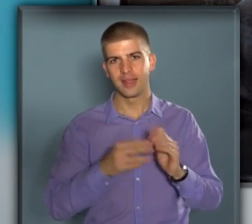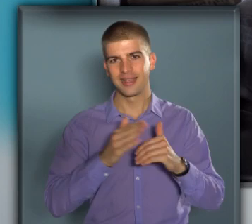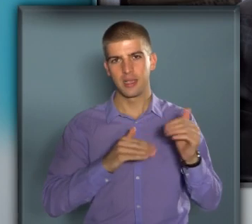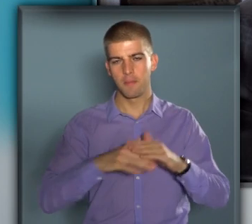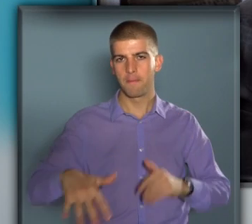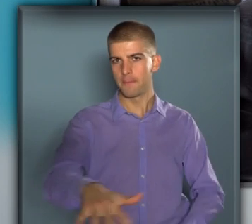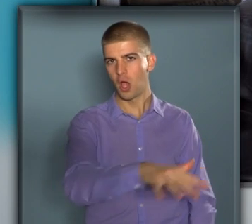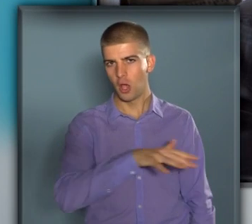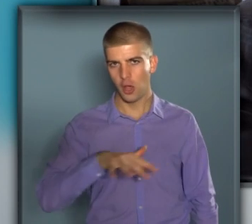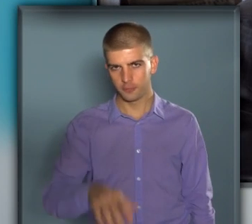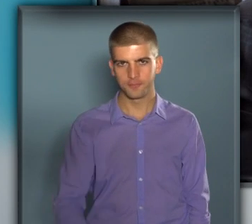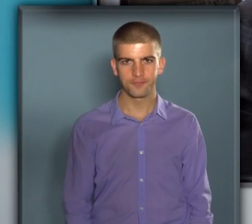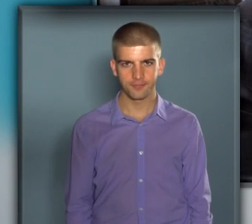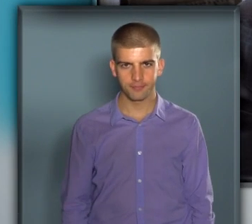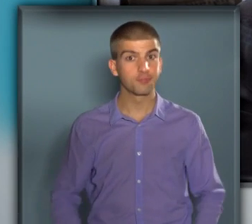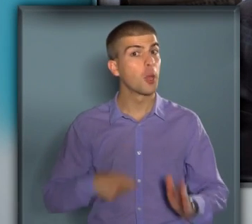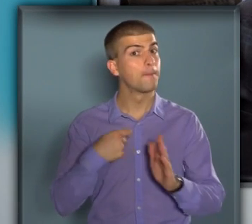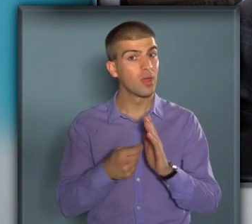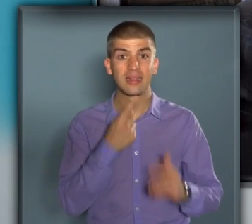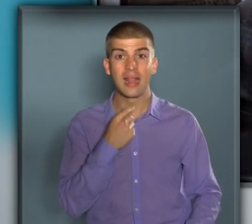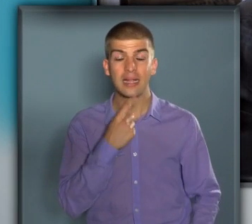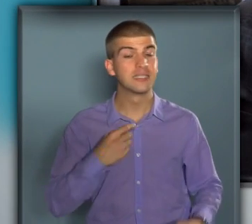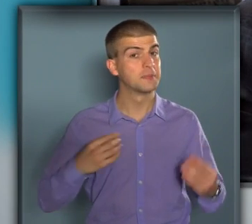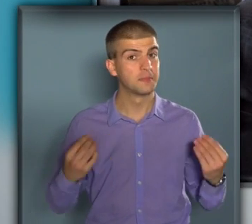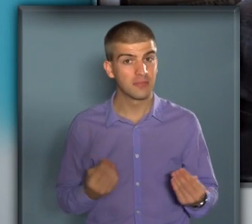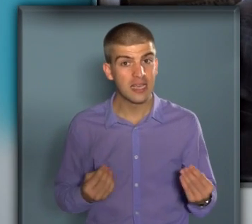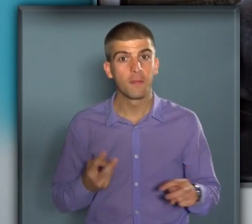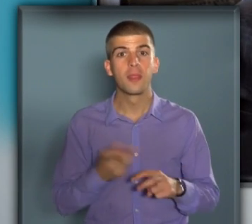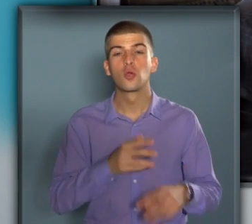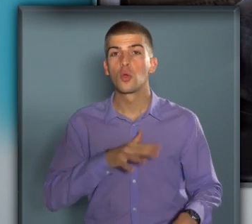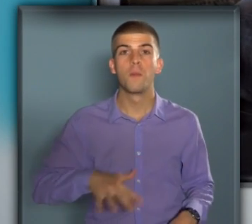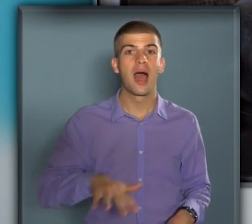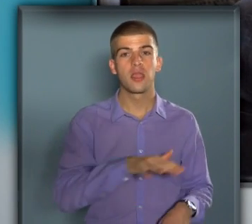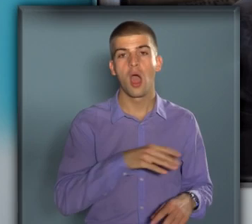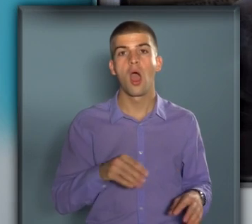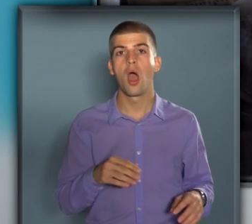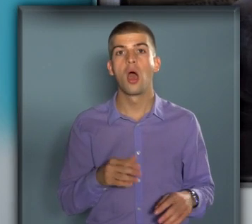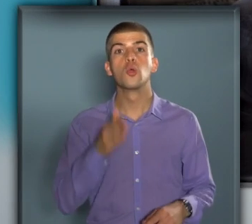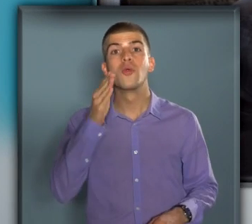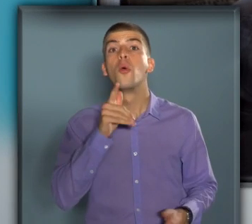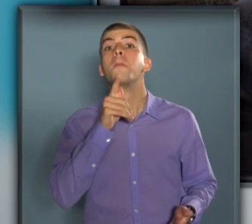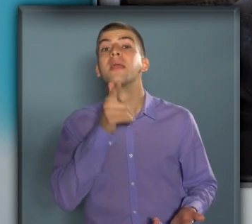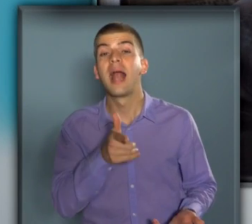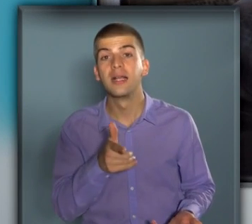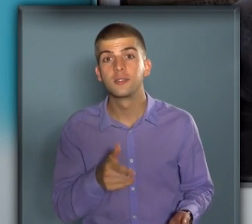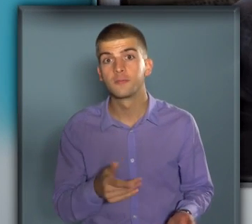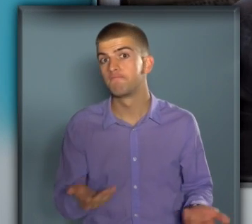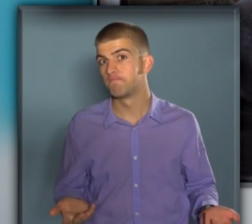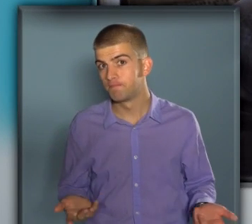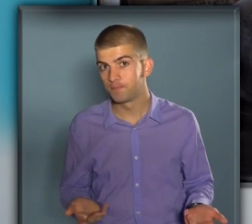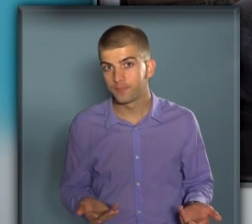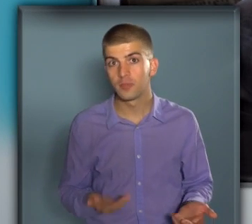A projekt nekem azért is különösen kedves, mert én azt szoktam mondani, hogy Kőbánya sorsát nagyon sok szempontból azt fogja meghatározni,